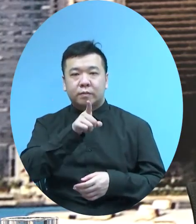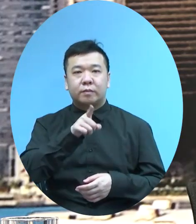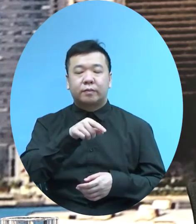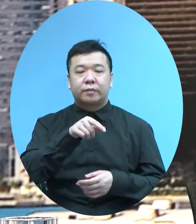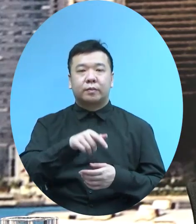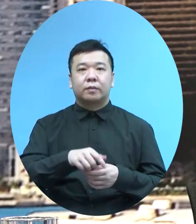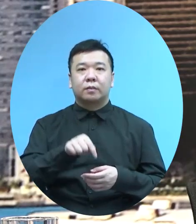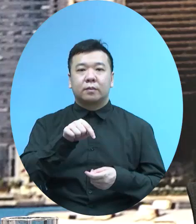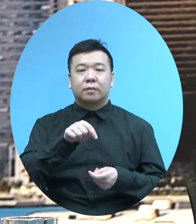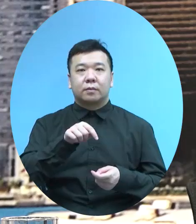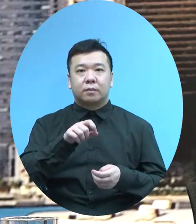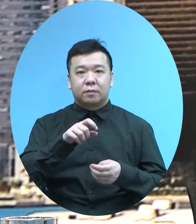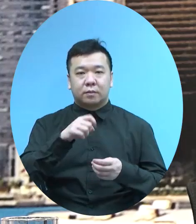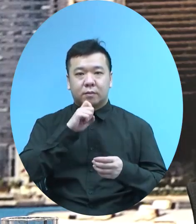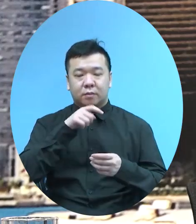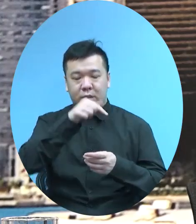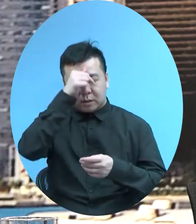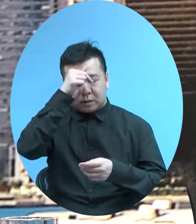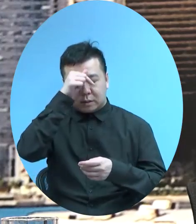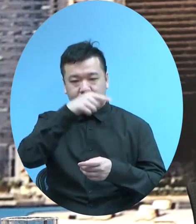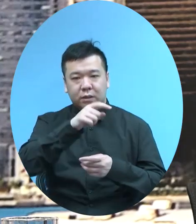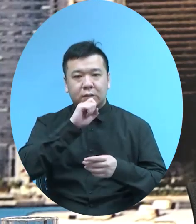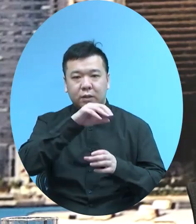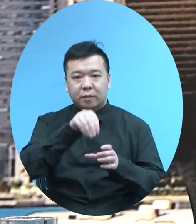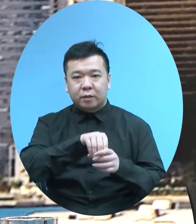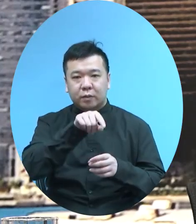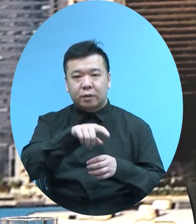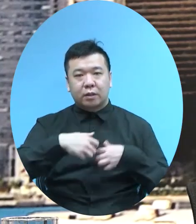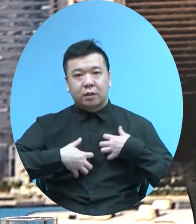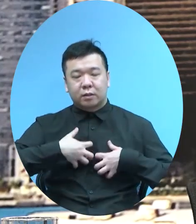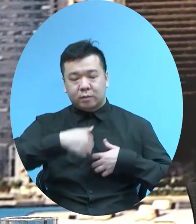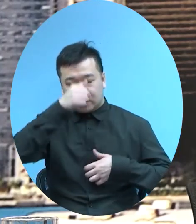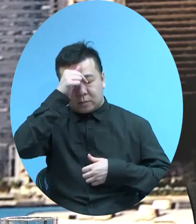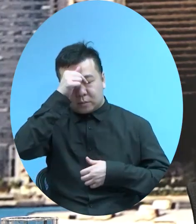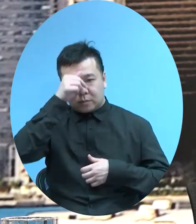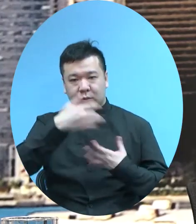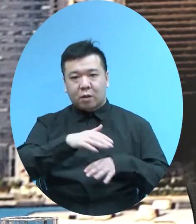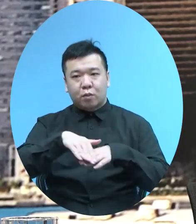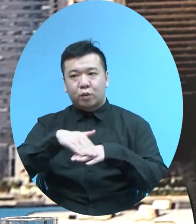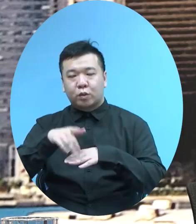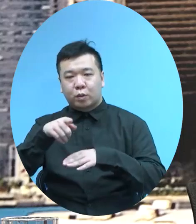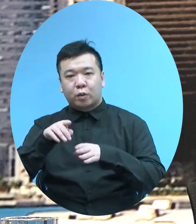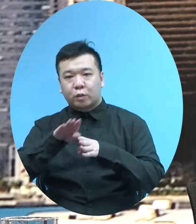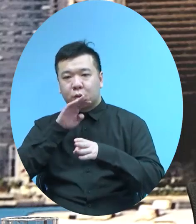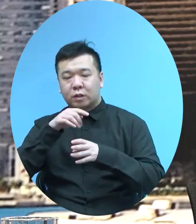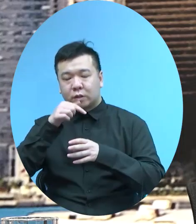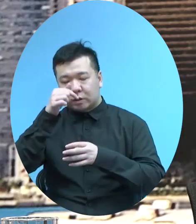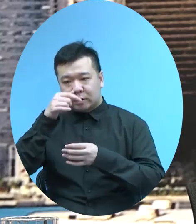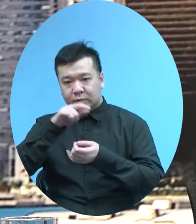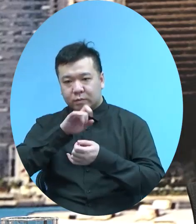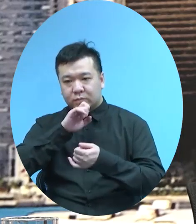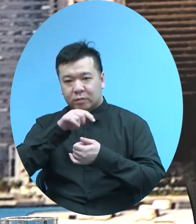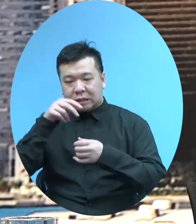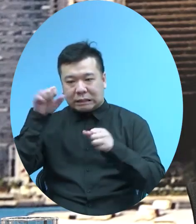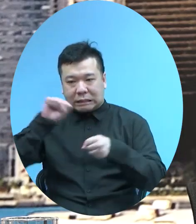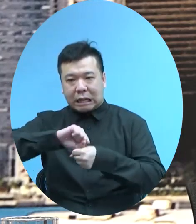喺我哋門診，即係裏面包括急症室同埋嗰個普通科門診嗰度加強監測嘅計